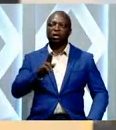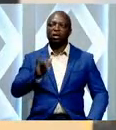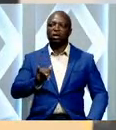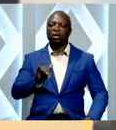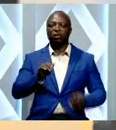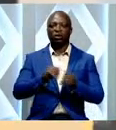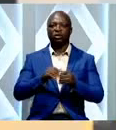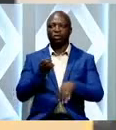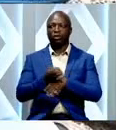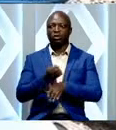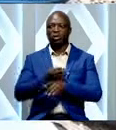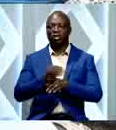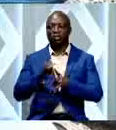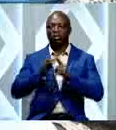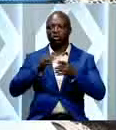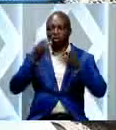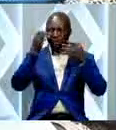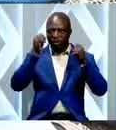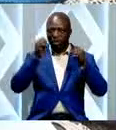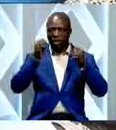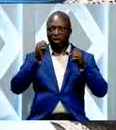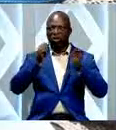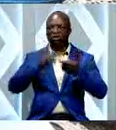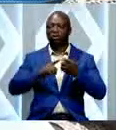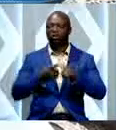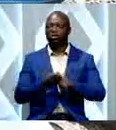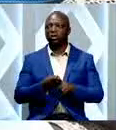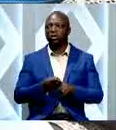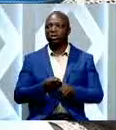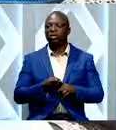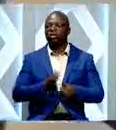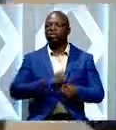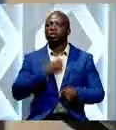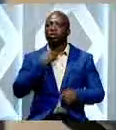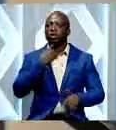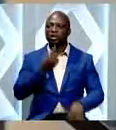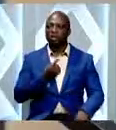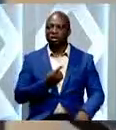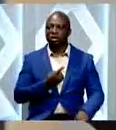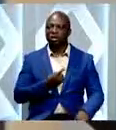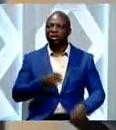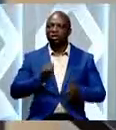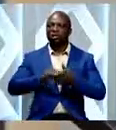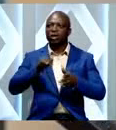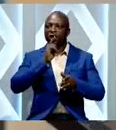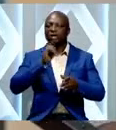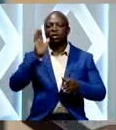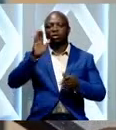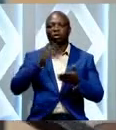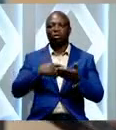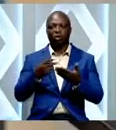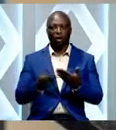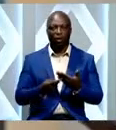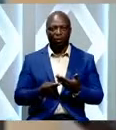conseiller spécial du président sont comptés. Je me suis dit, ça peut être tout un programme